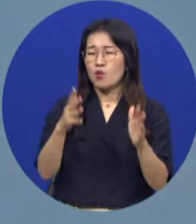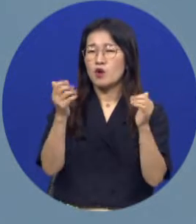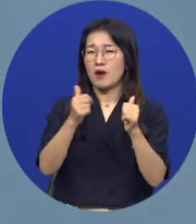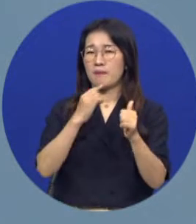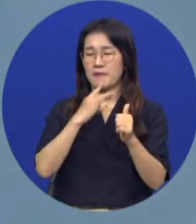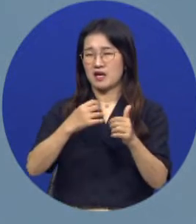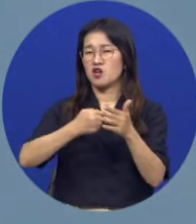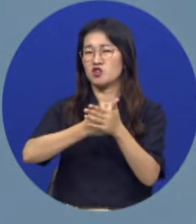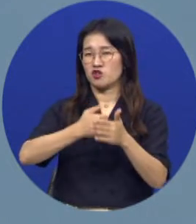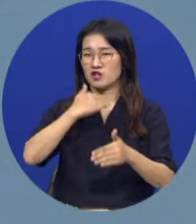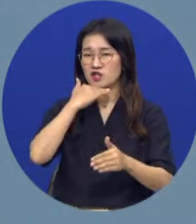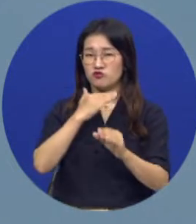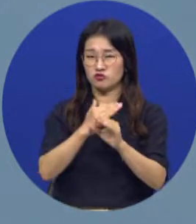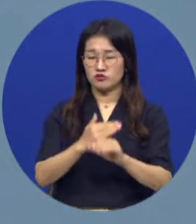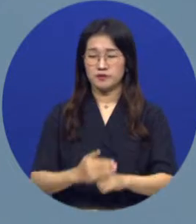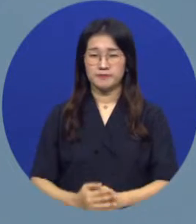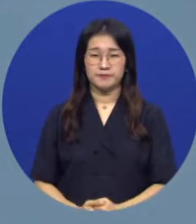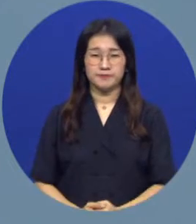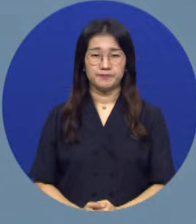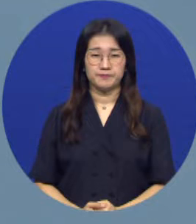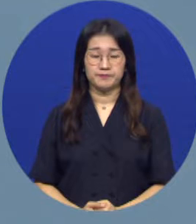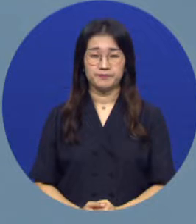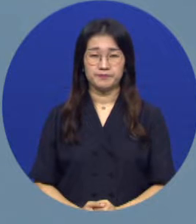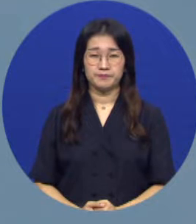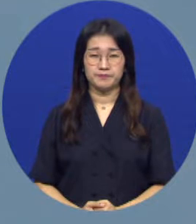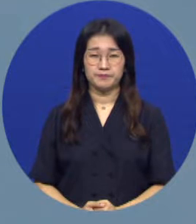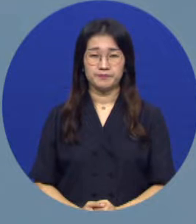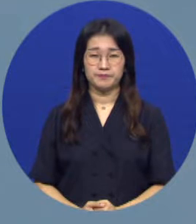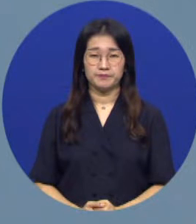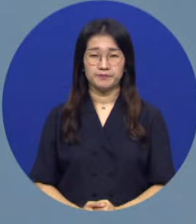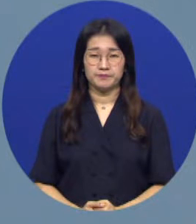됐습니다 mbc 뉴스 이 따끔 입니다